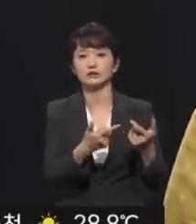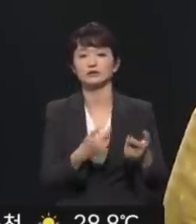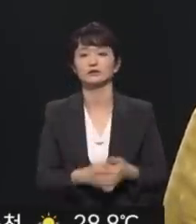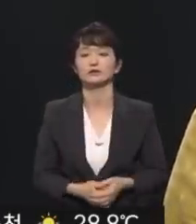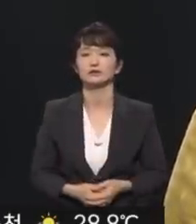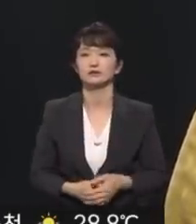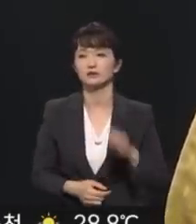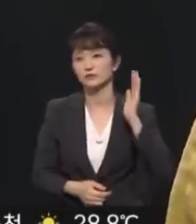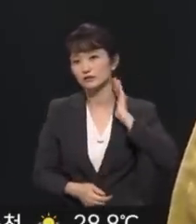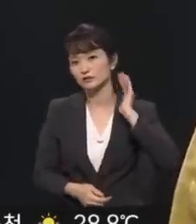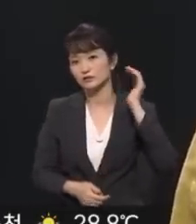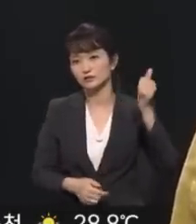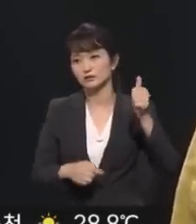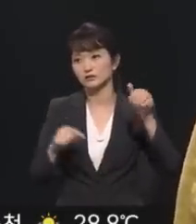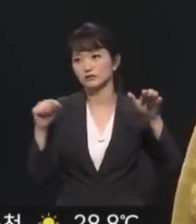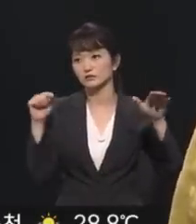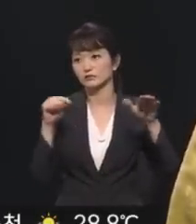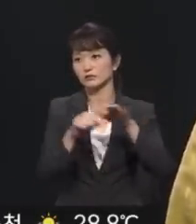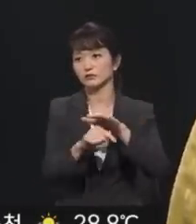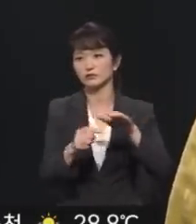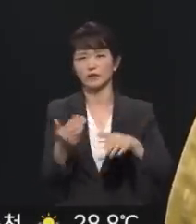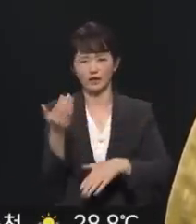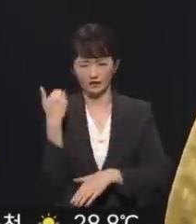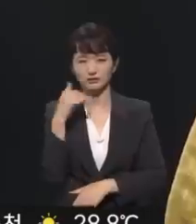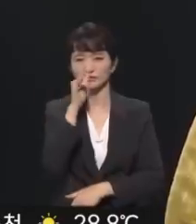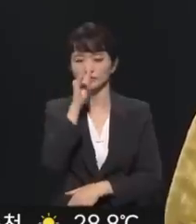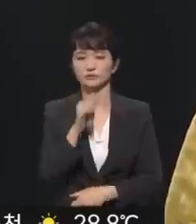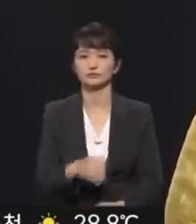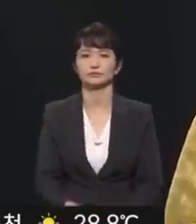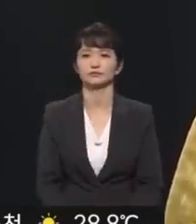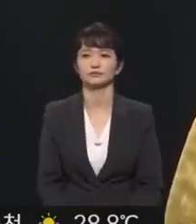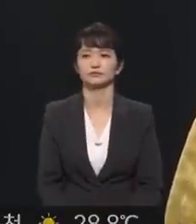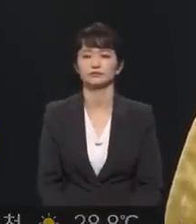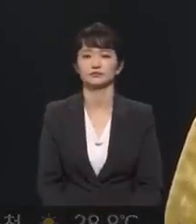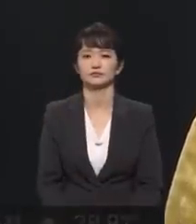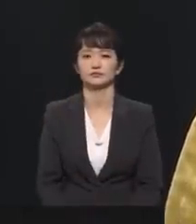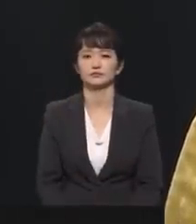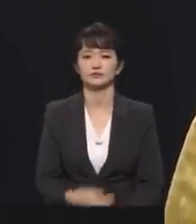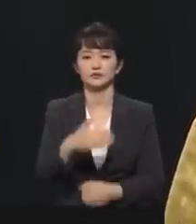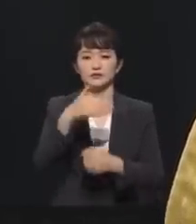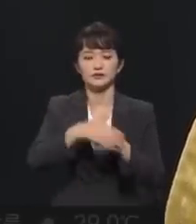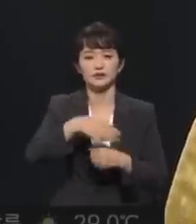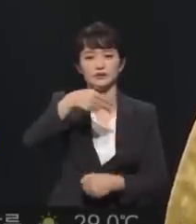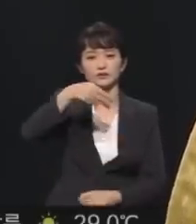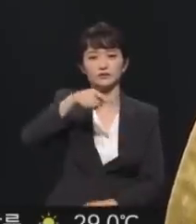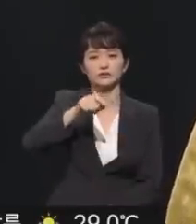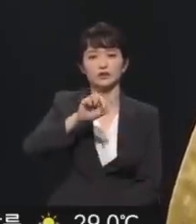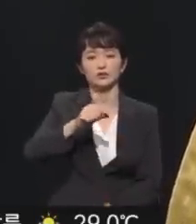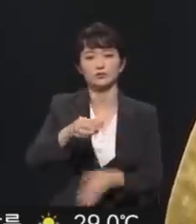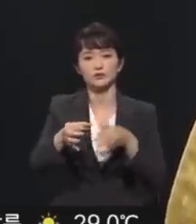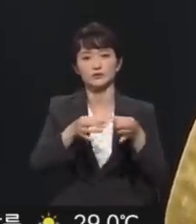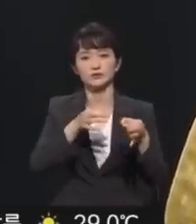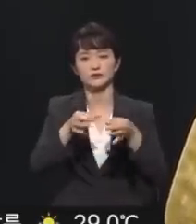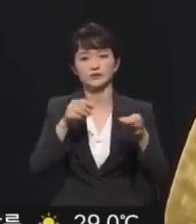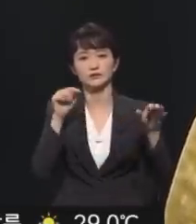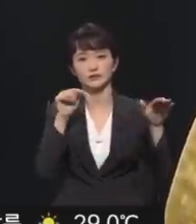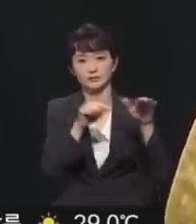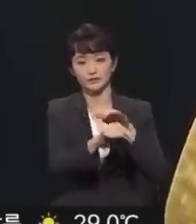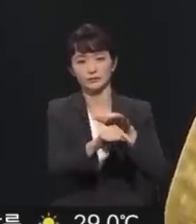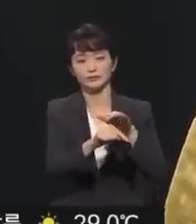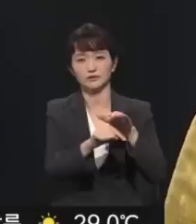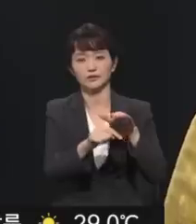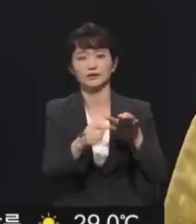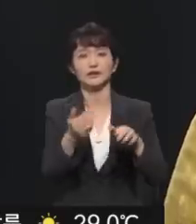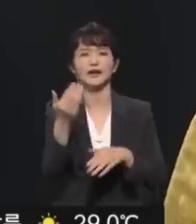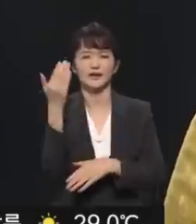대통령님의 방문 시 도가 이전 한번 더 있었다는 겁니다 아해 군서 분 시작을 이번에 방문한 게 아니고 이전에 한번 더 방문 시도가 있었는데